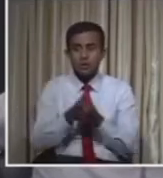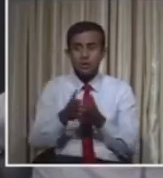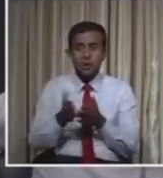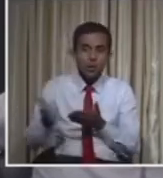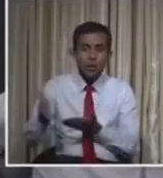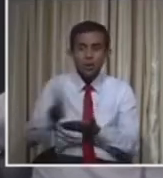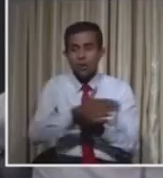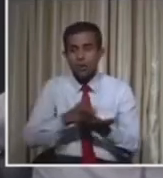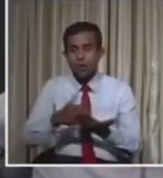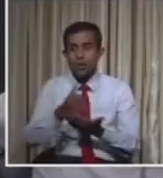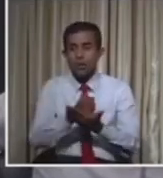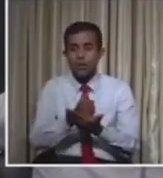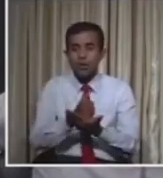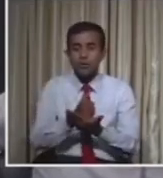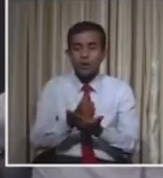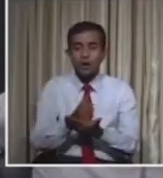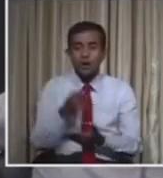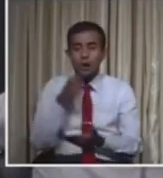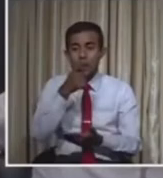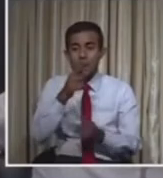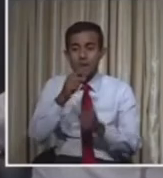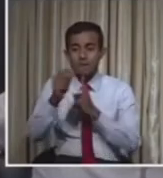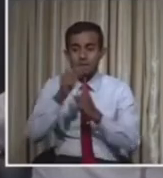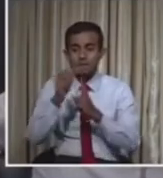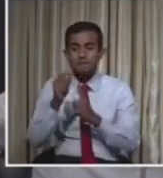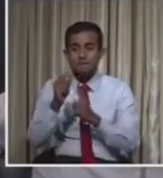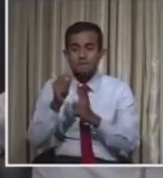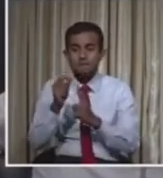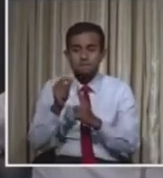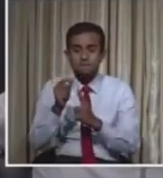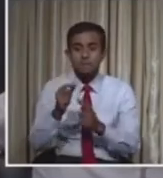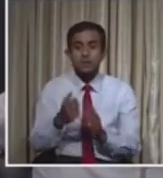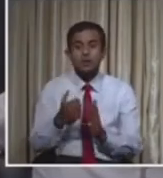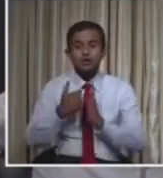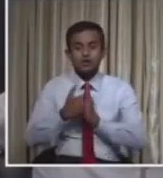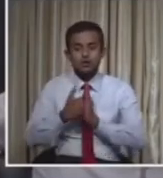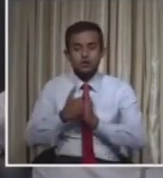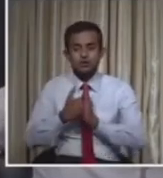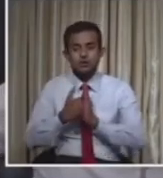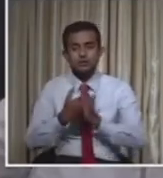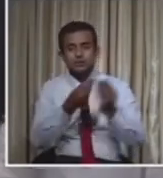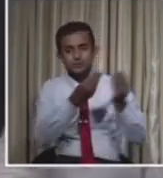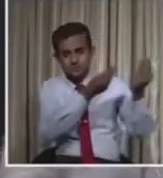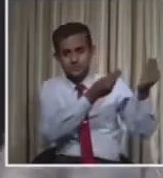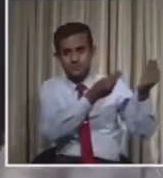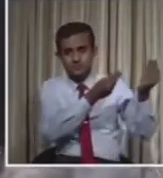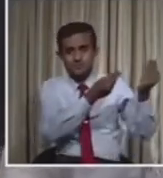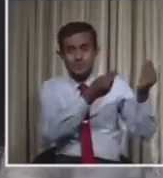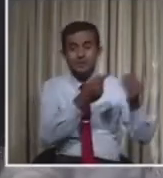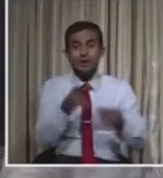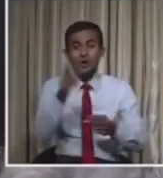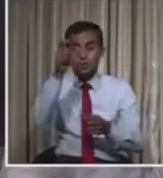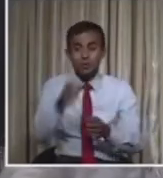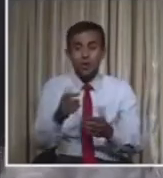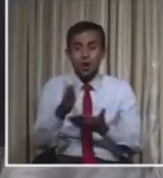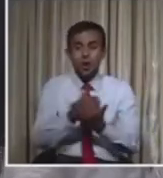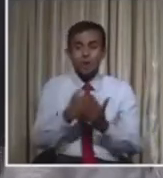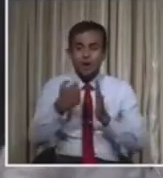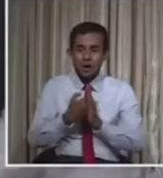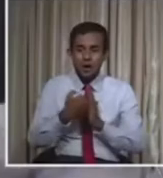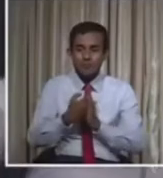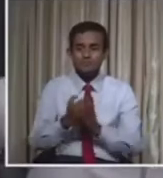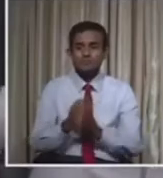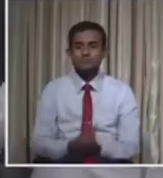සමස්ත ඔබ සියලු දෙනාට මේ පාර්ලිමේන්තුවේ උත්තමාචාරය අපි පුද කරනවා ඒ ඔබ කරන හැම ගෞරවයක්